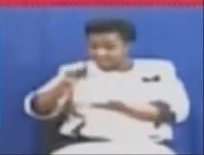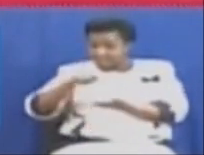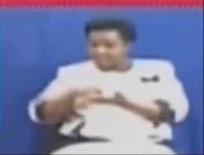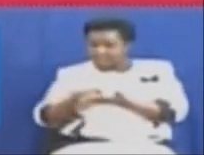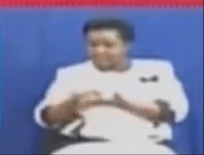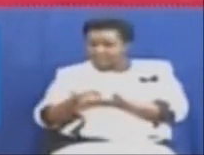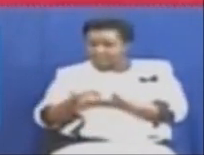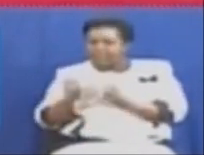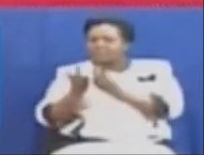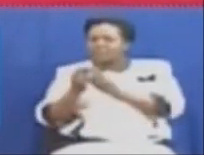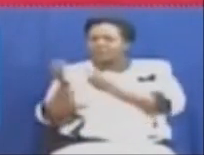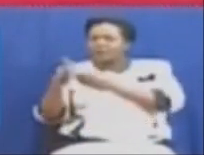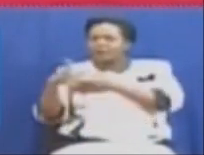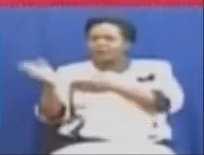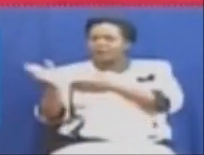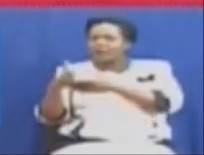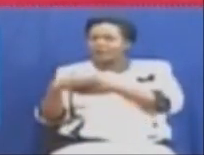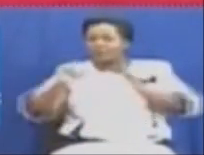taifa?